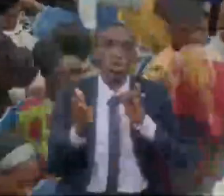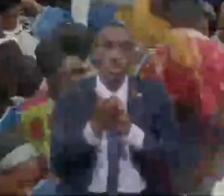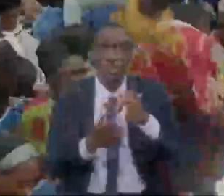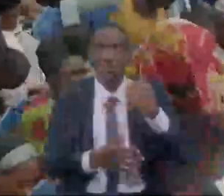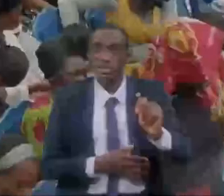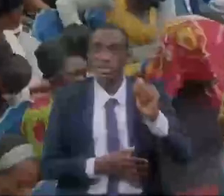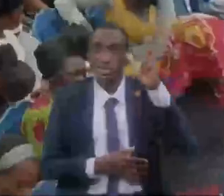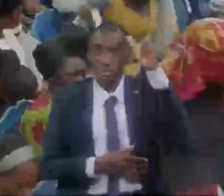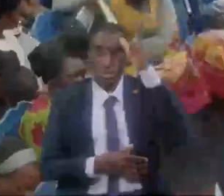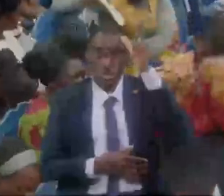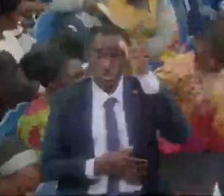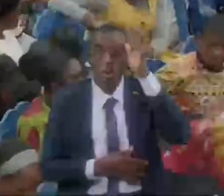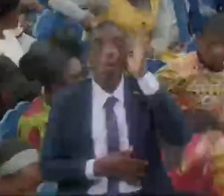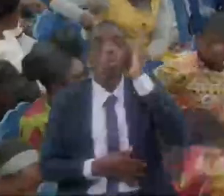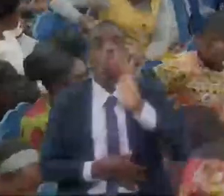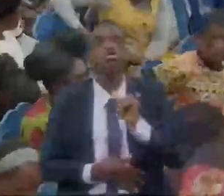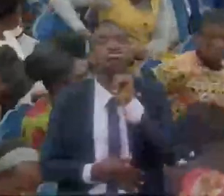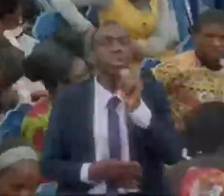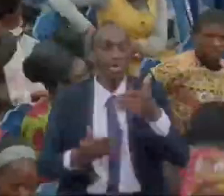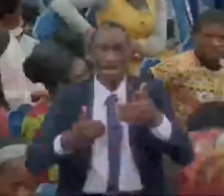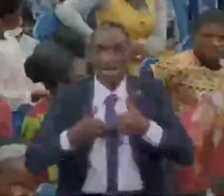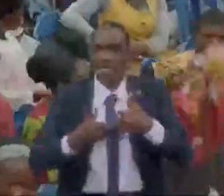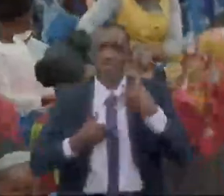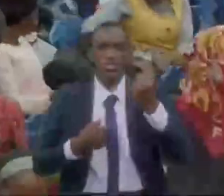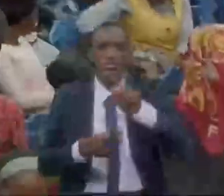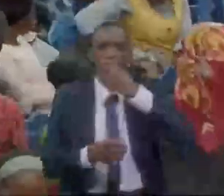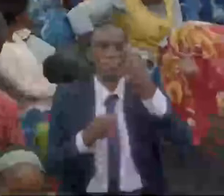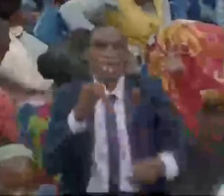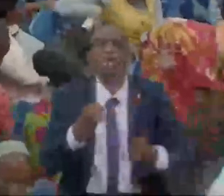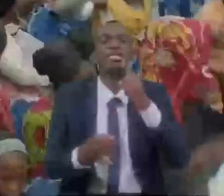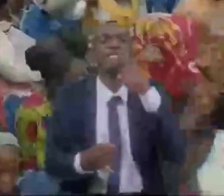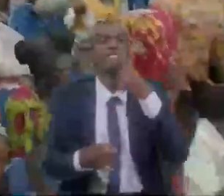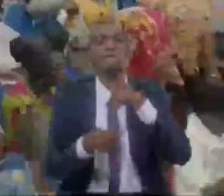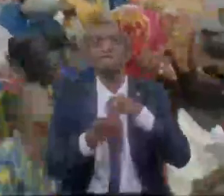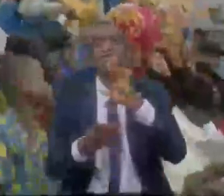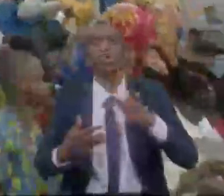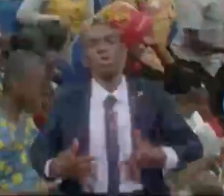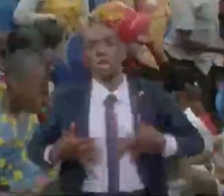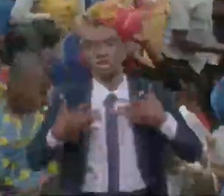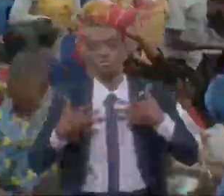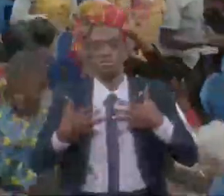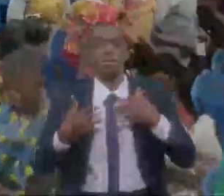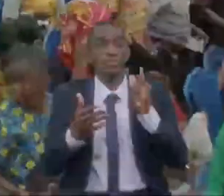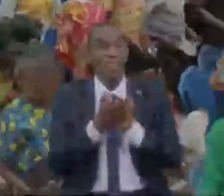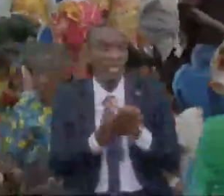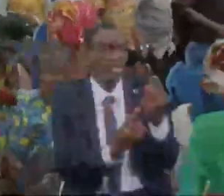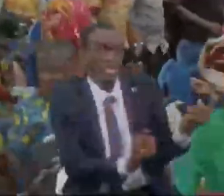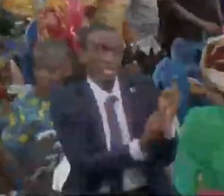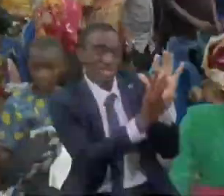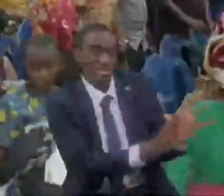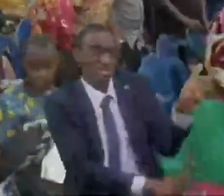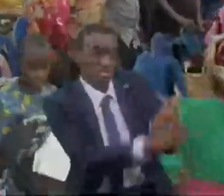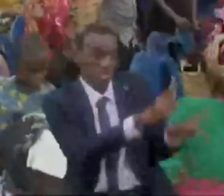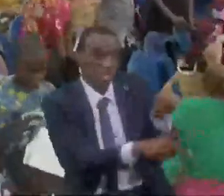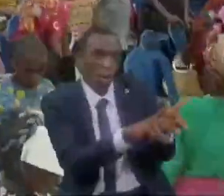Le diable n'aura pas le dernier mot dans ta vie. Que les pécheurs n'auront